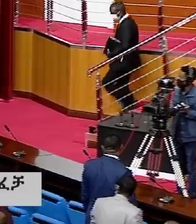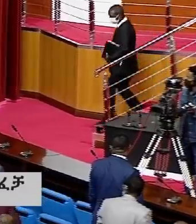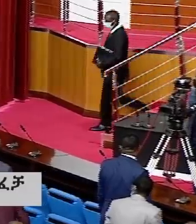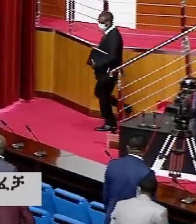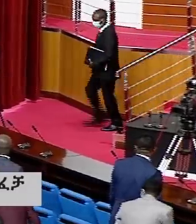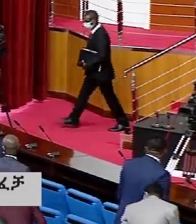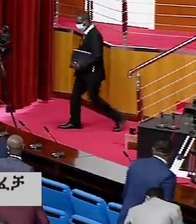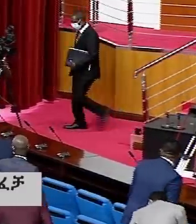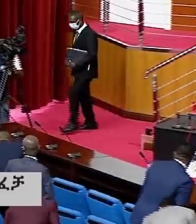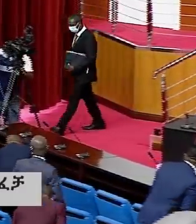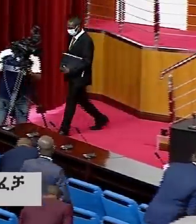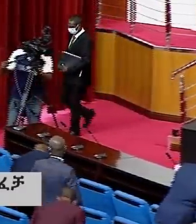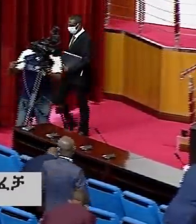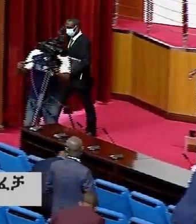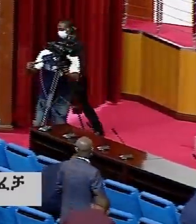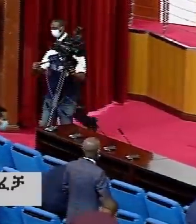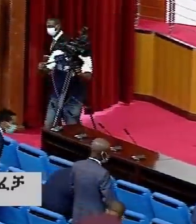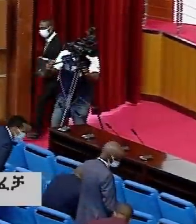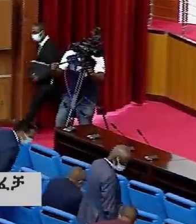እናመሰግናለን።